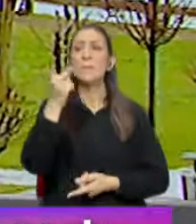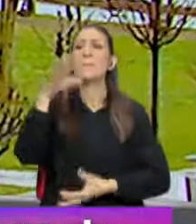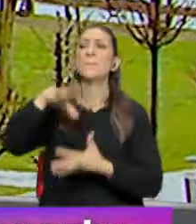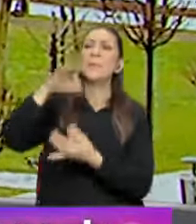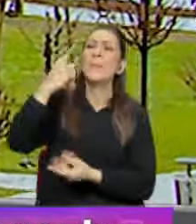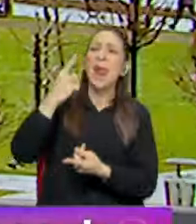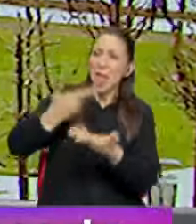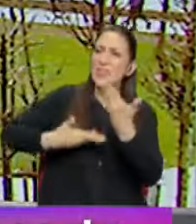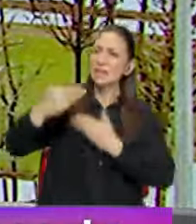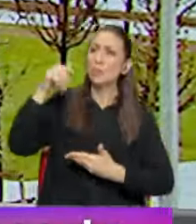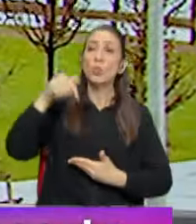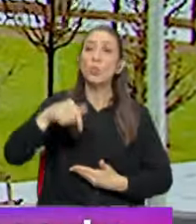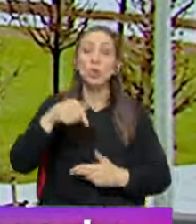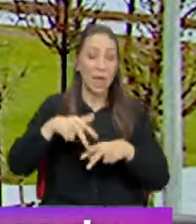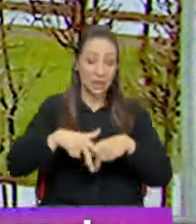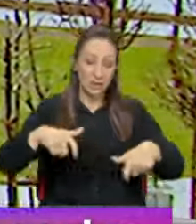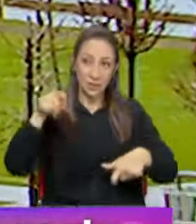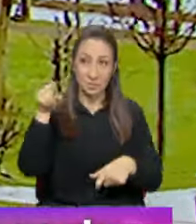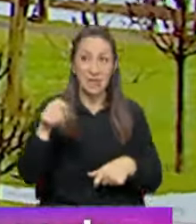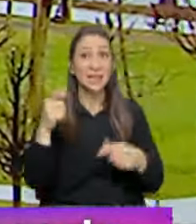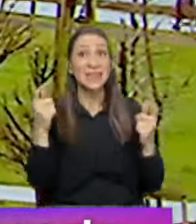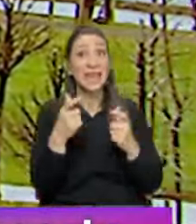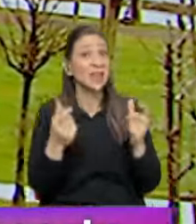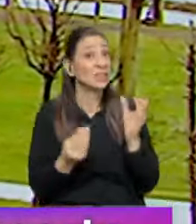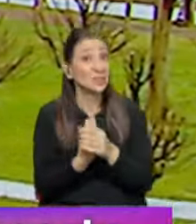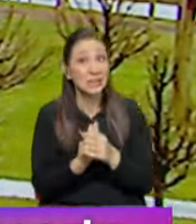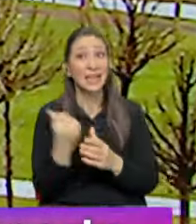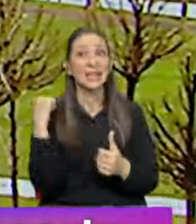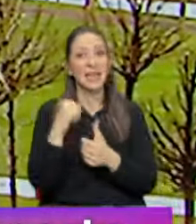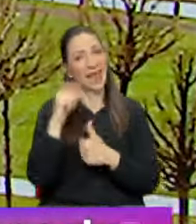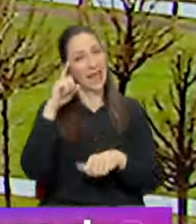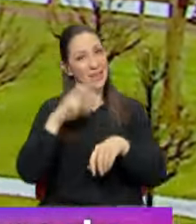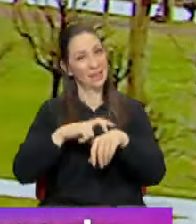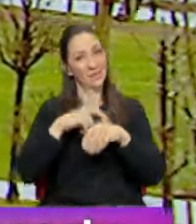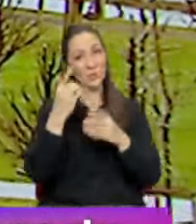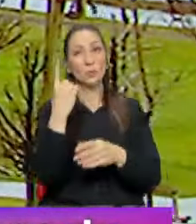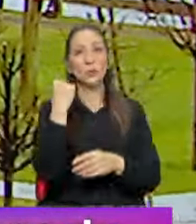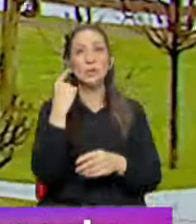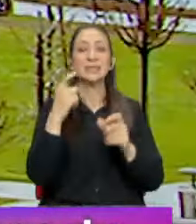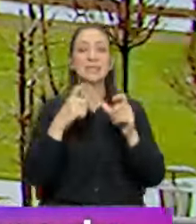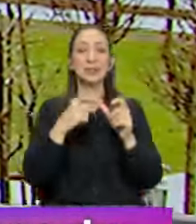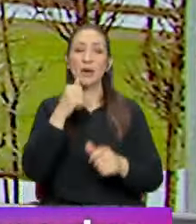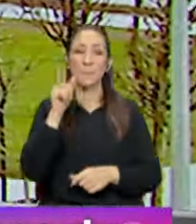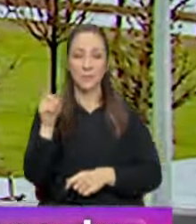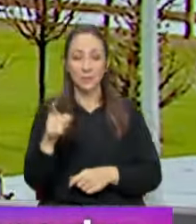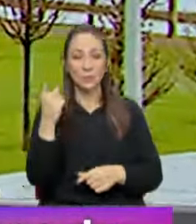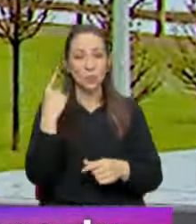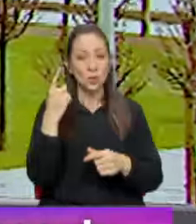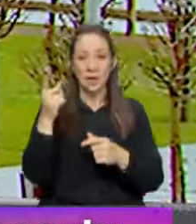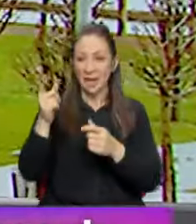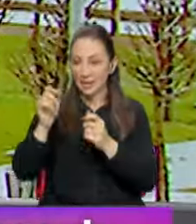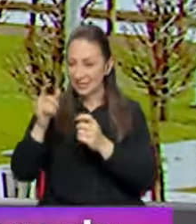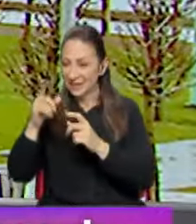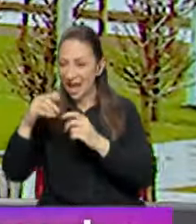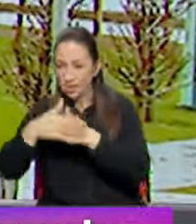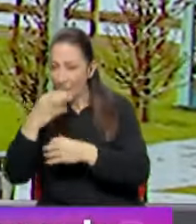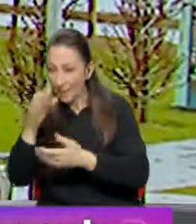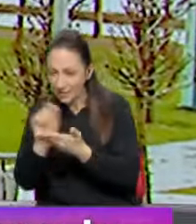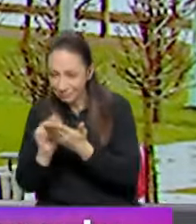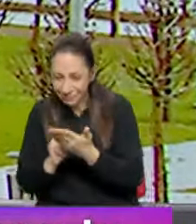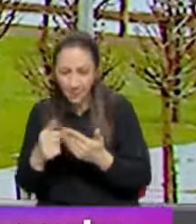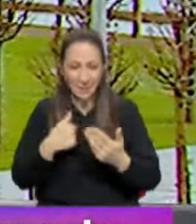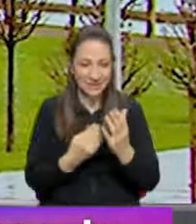anlatsın. Bugünkü başlığımız nereden çıktı? Tekrar bir hatırlatayım. Dün Selçuk abi işte o yayına hazırlanıyordu. Ben de bir yandan